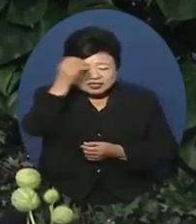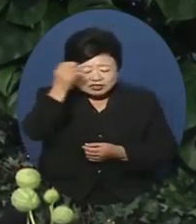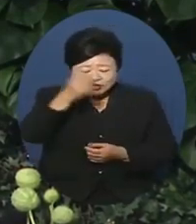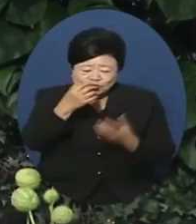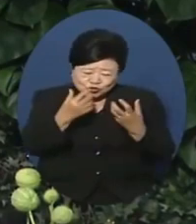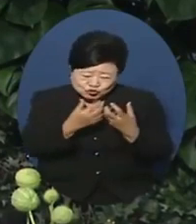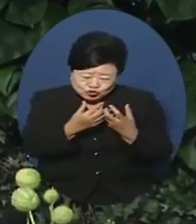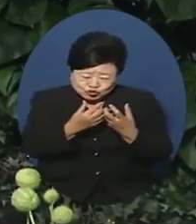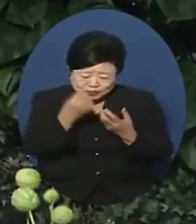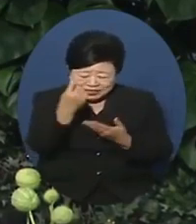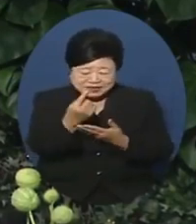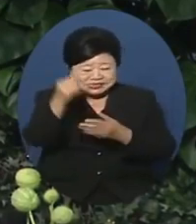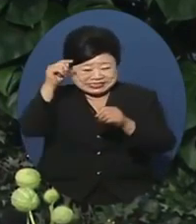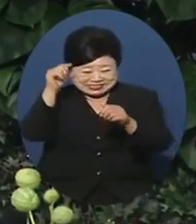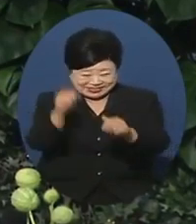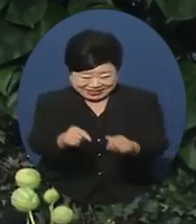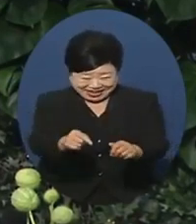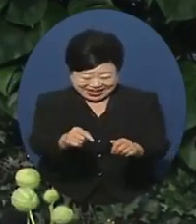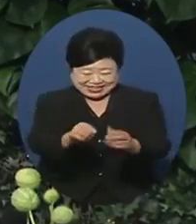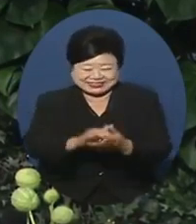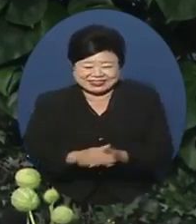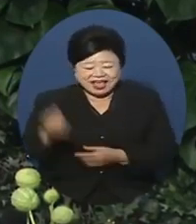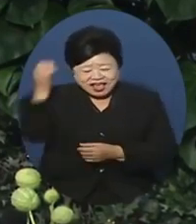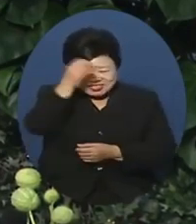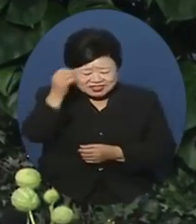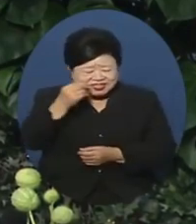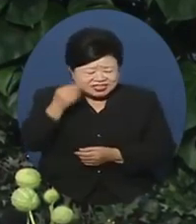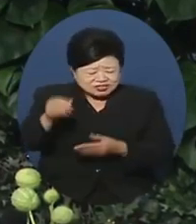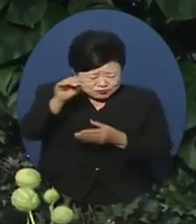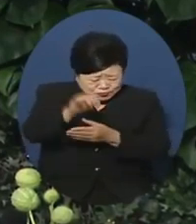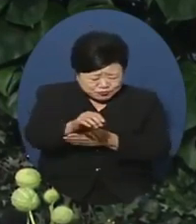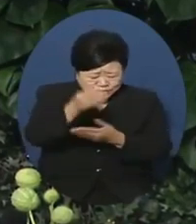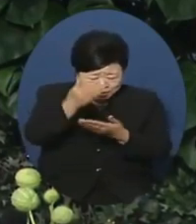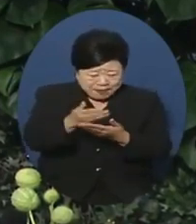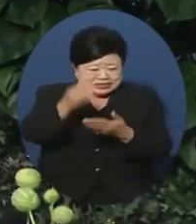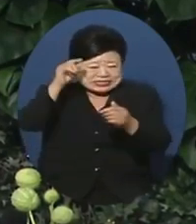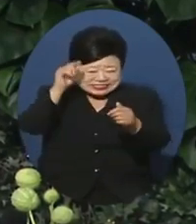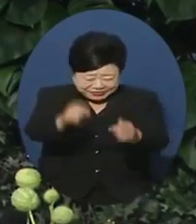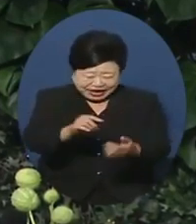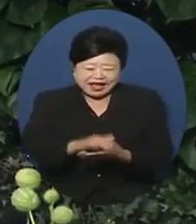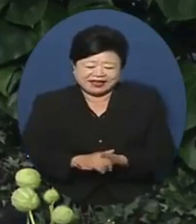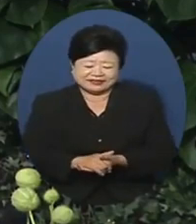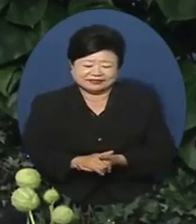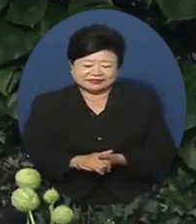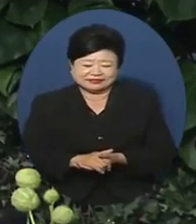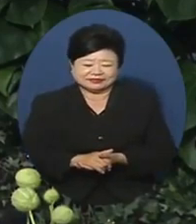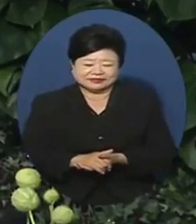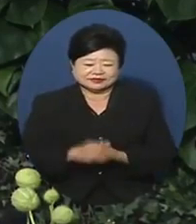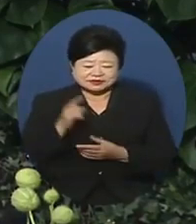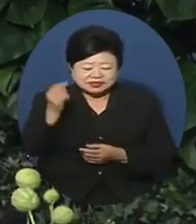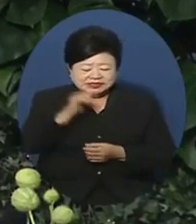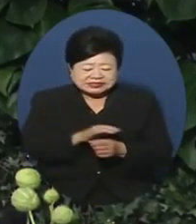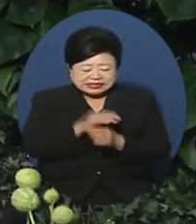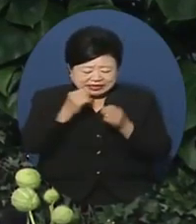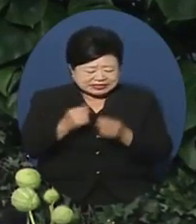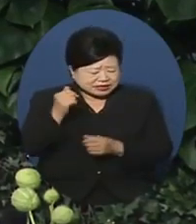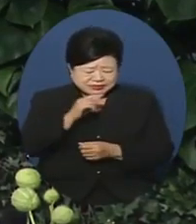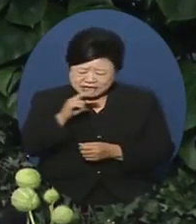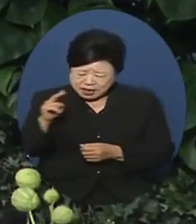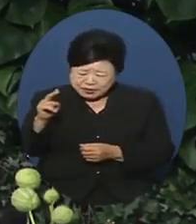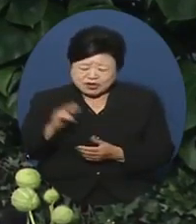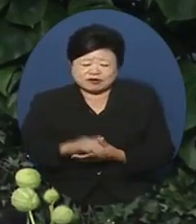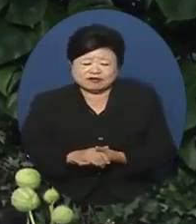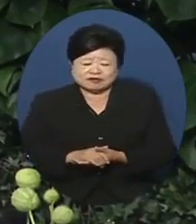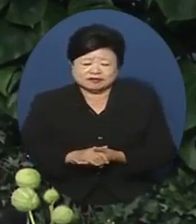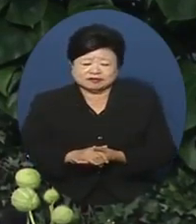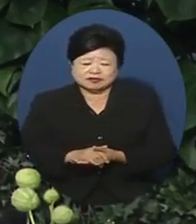성령으로 충만함을 입을지어다. 성령의 기름 부으심을 받을지어다. 오 살아계신 아버지